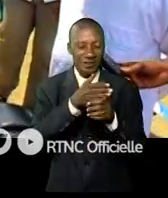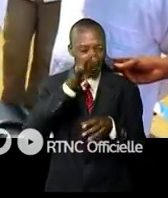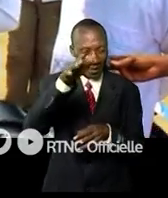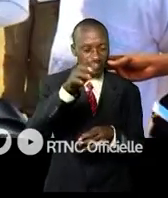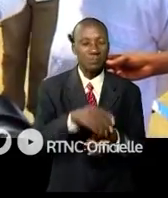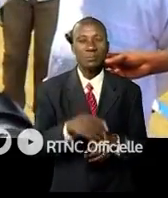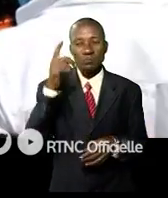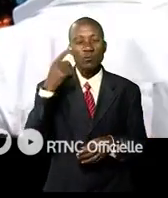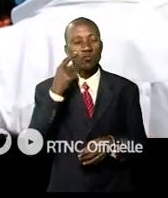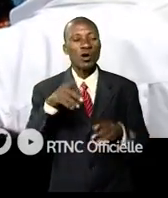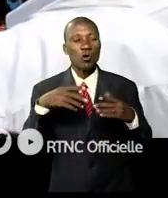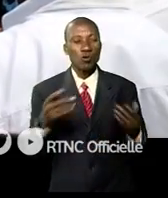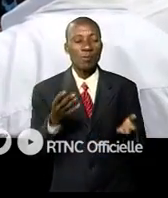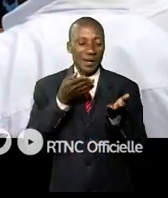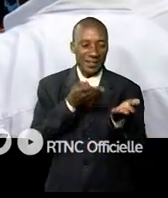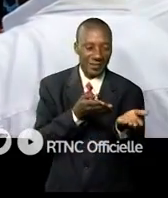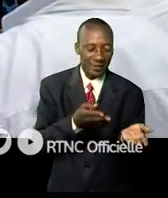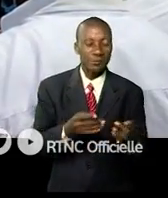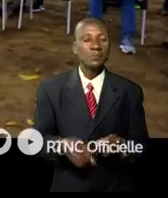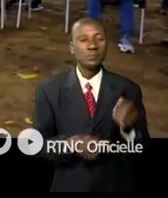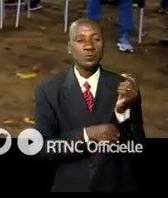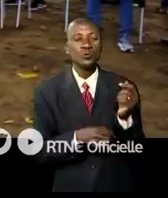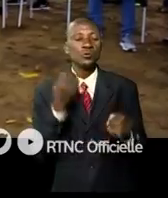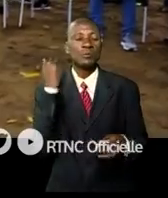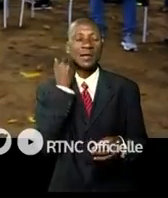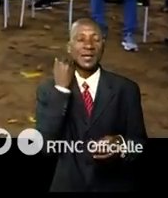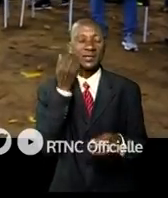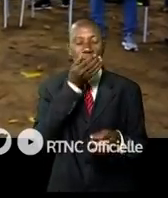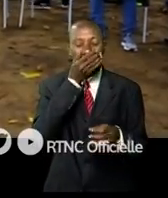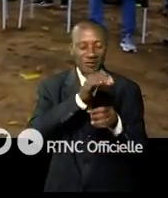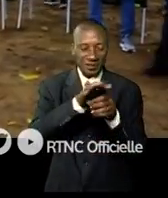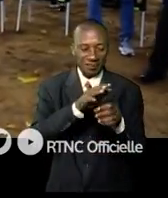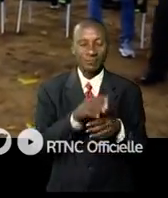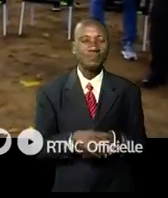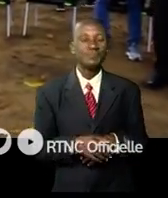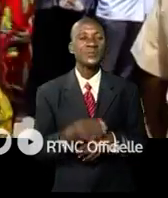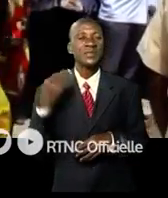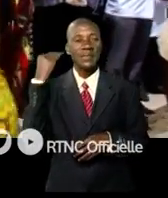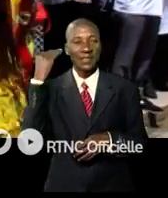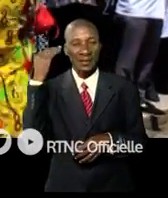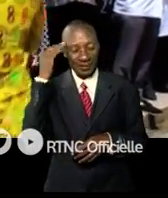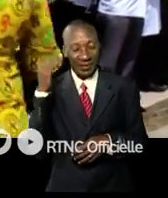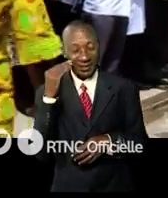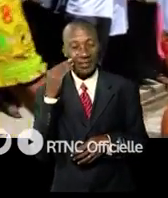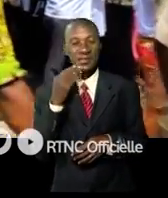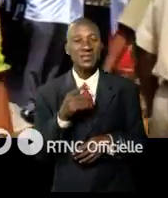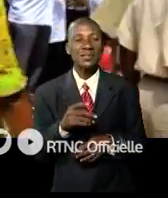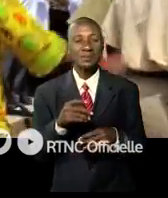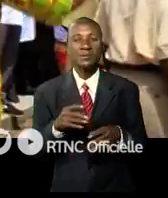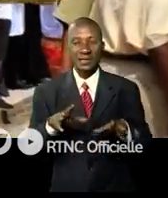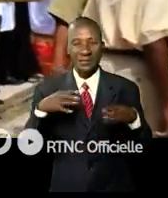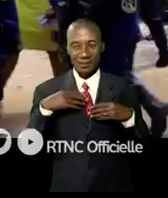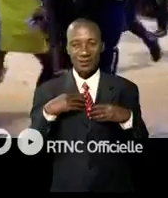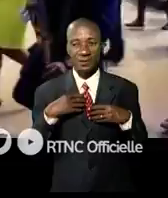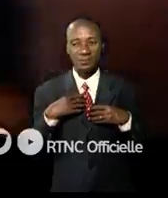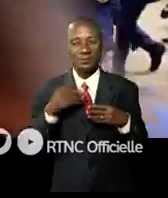charge et des soins, principalement pour les malades de la Covid-19. Le ministre Etienne Ilongondo a réaffirmé la volonté du gouvernement d'appuyer